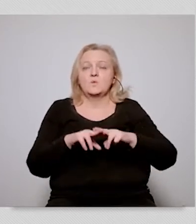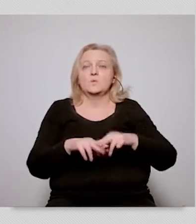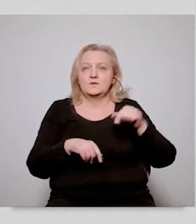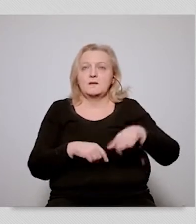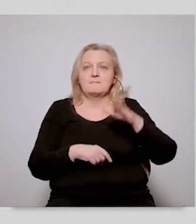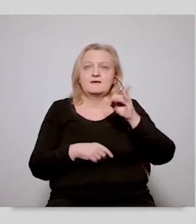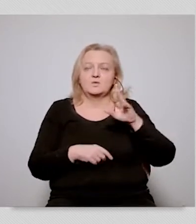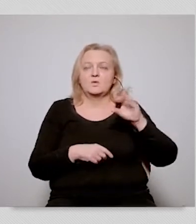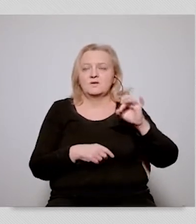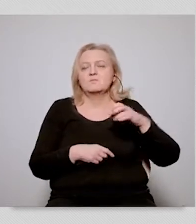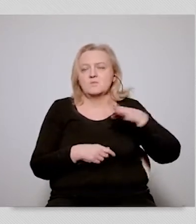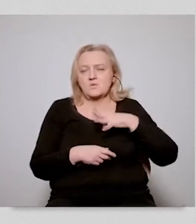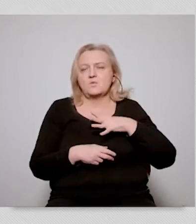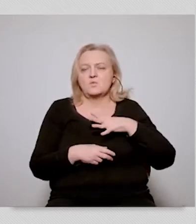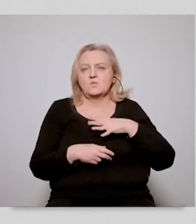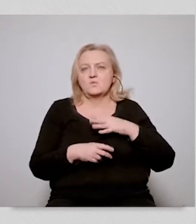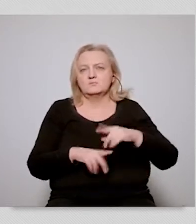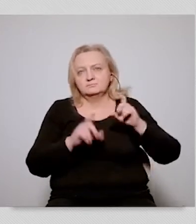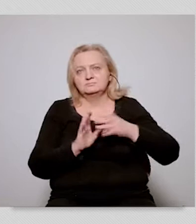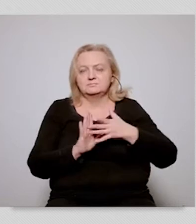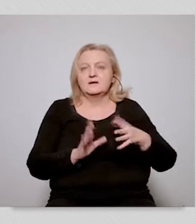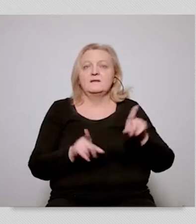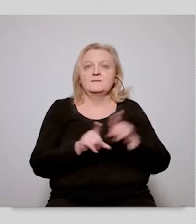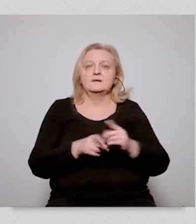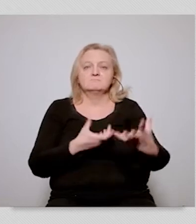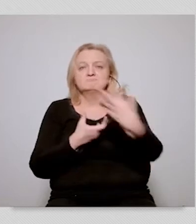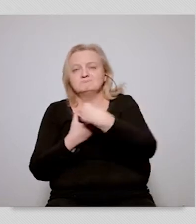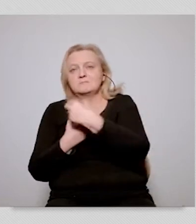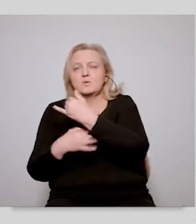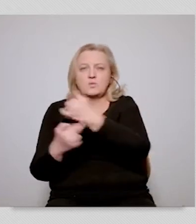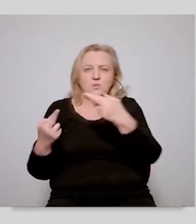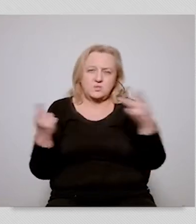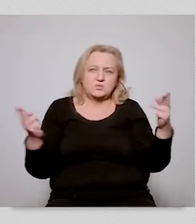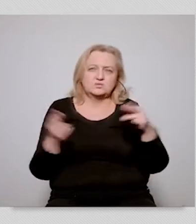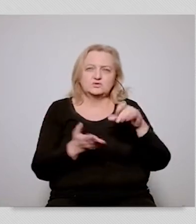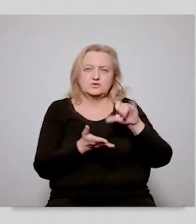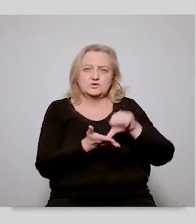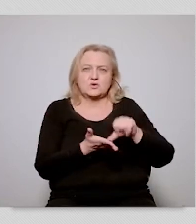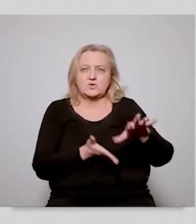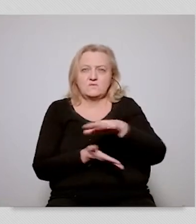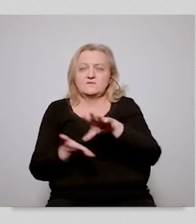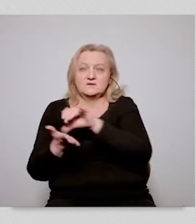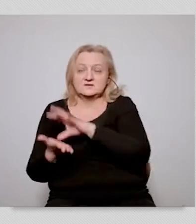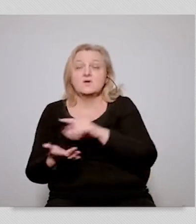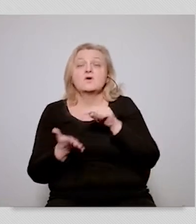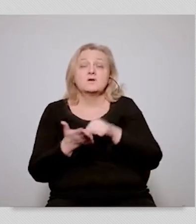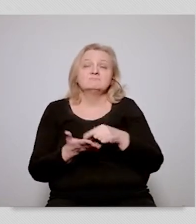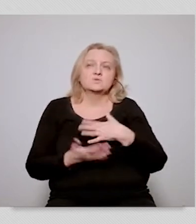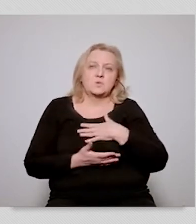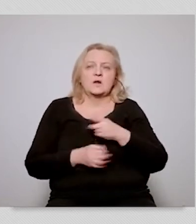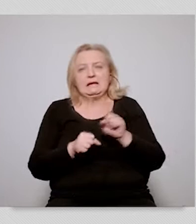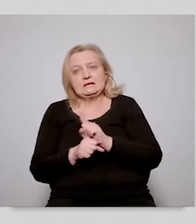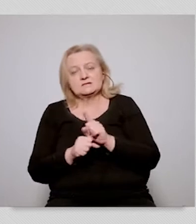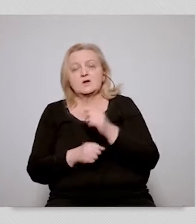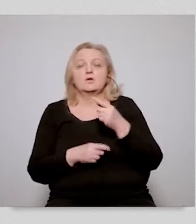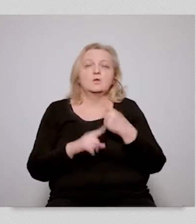podjęliśmy i też włączając to różne środowiska, no to widzimy kilka, kilka zagrożeń i też kilka,